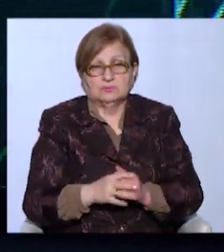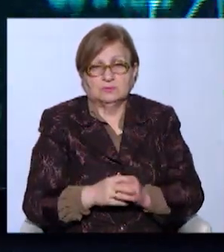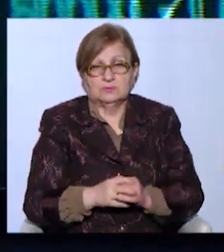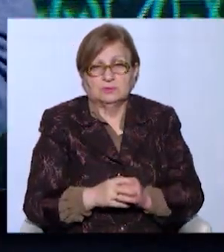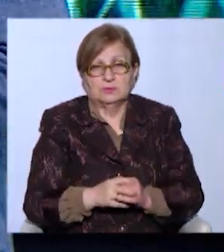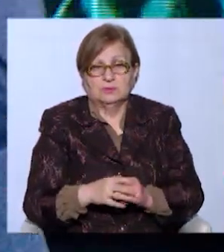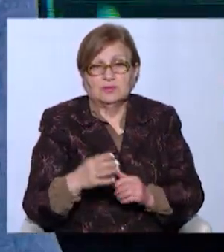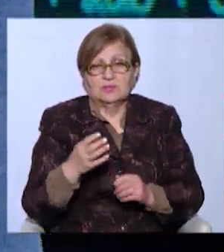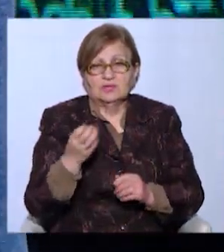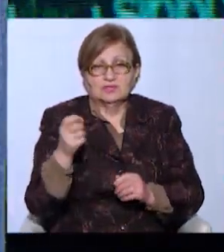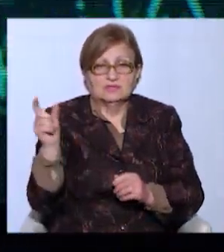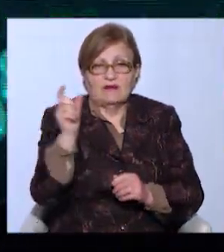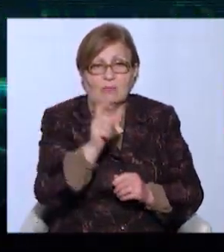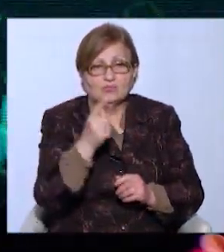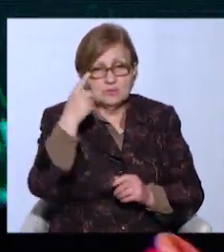შემდეგი ამოცანა.